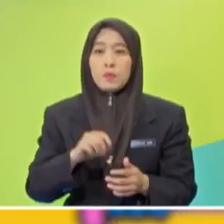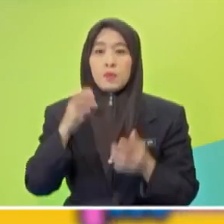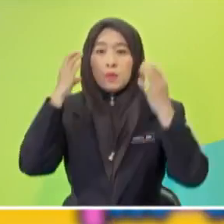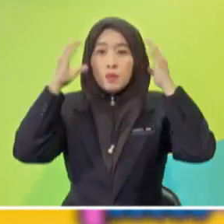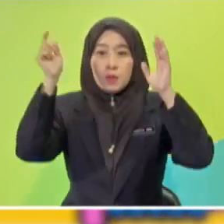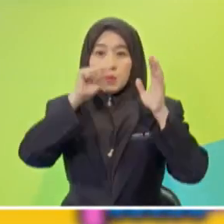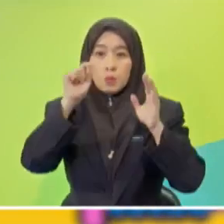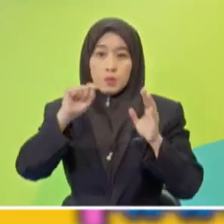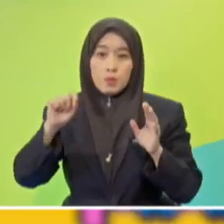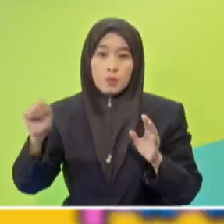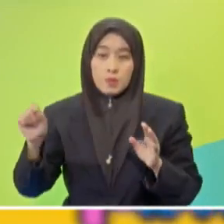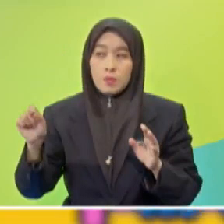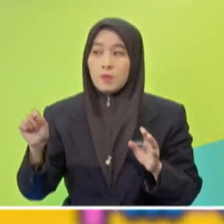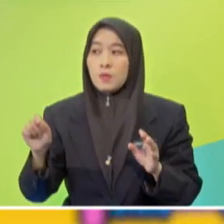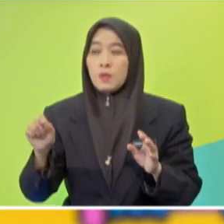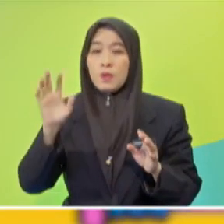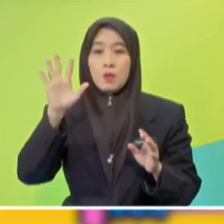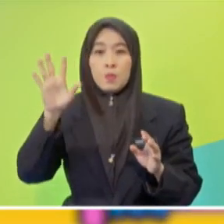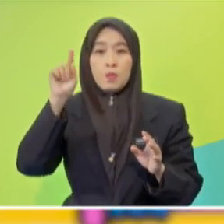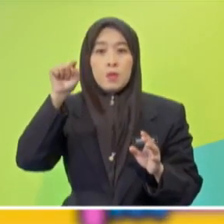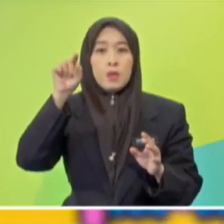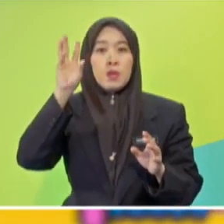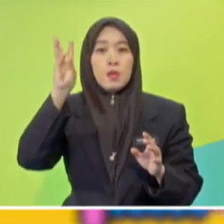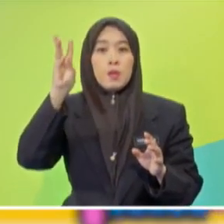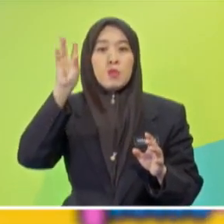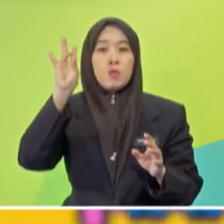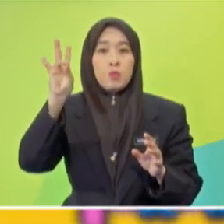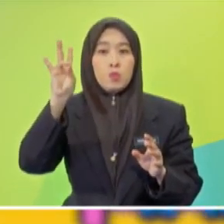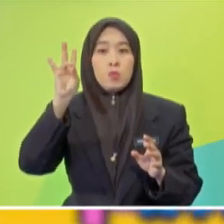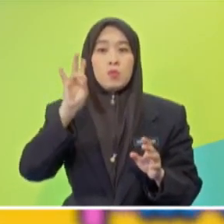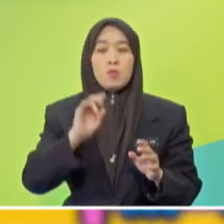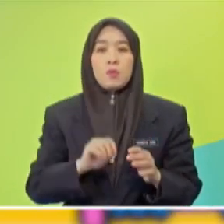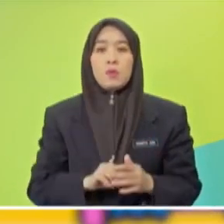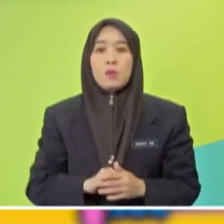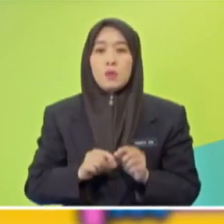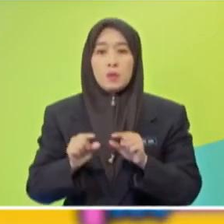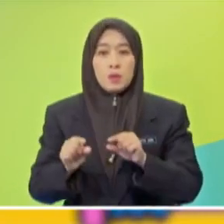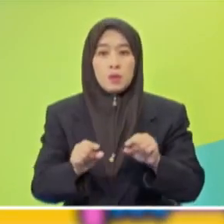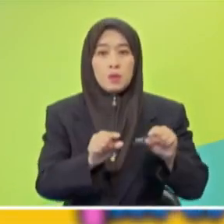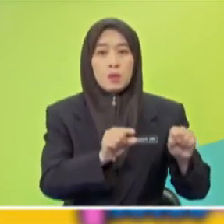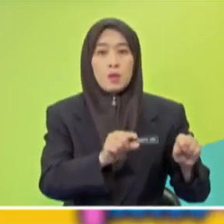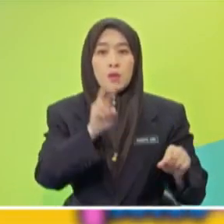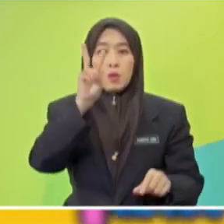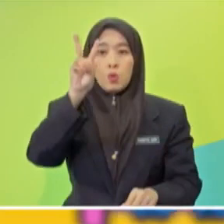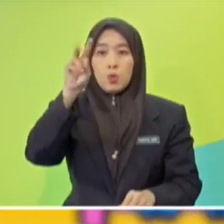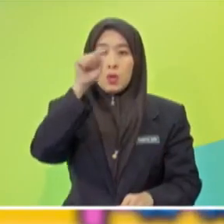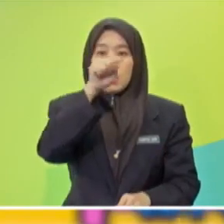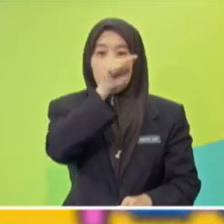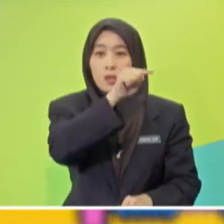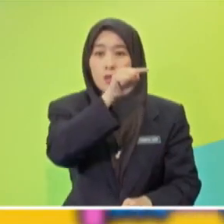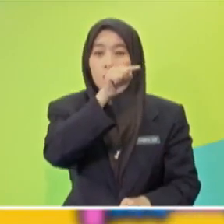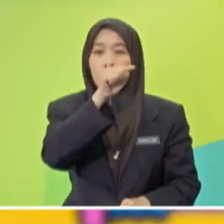Oke 5 perpuluhan 67 Oke coba digerakkan dua titik dekat sini aja jadi